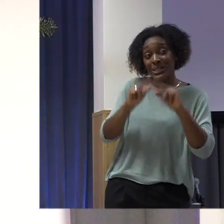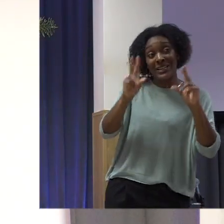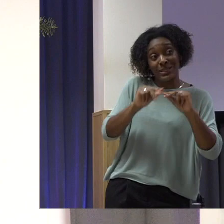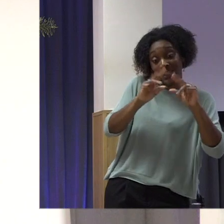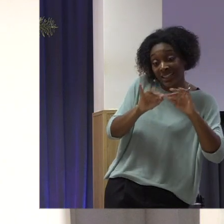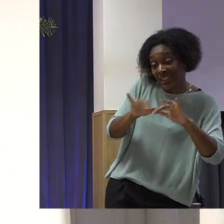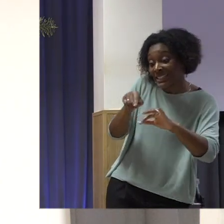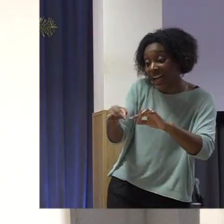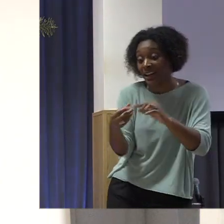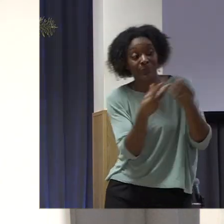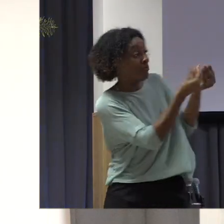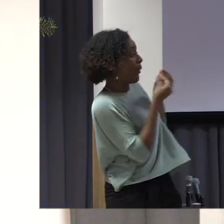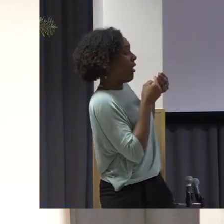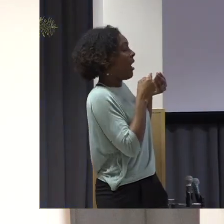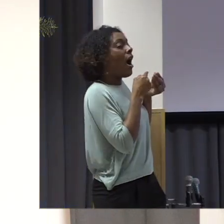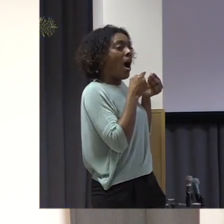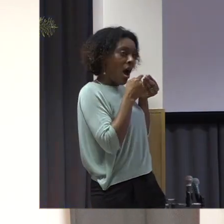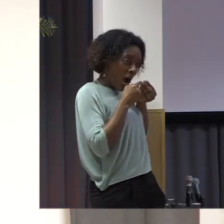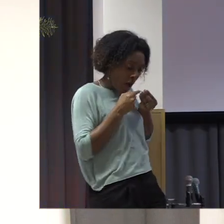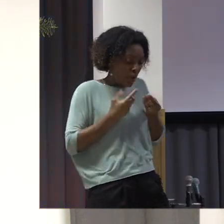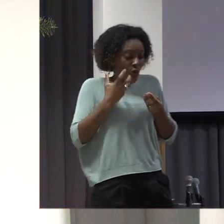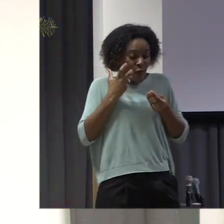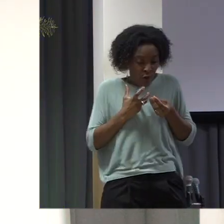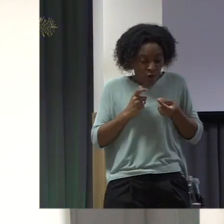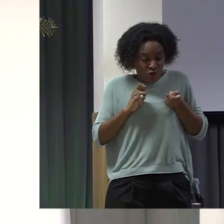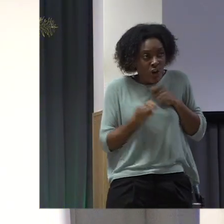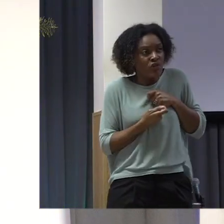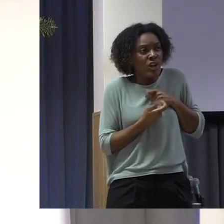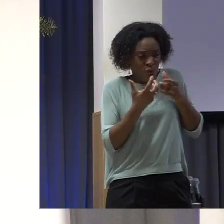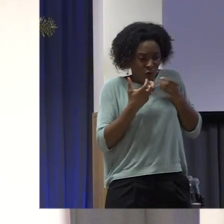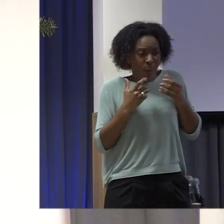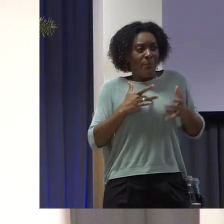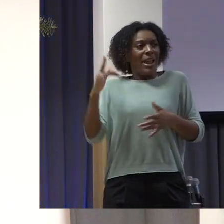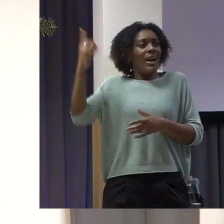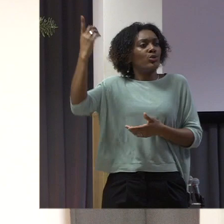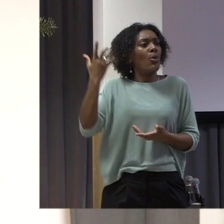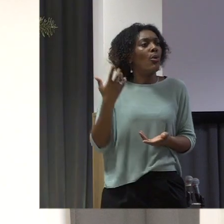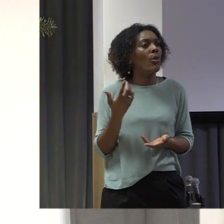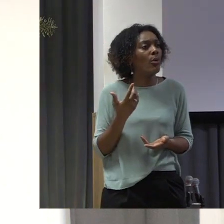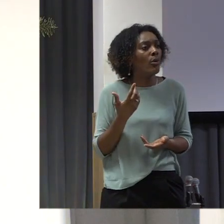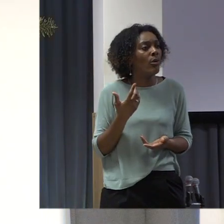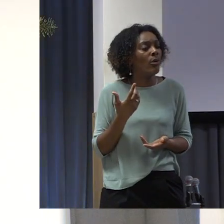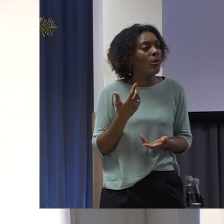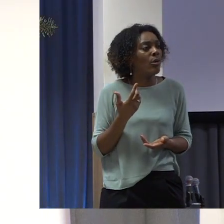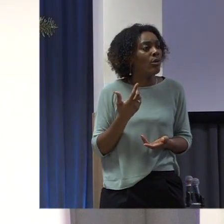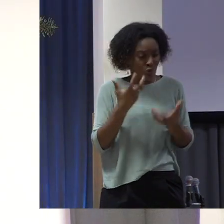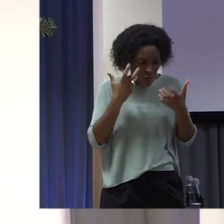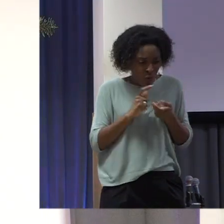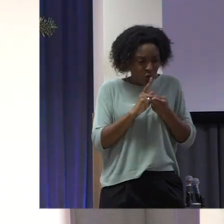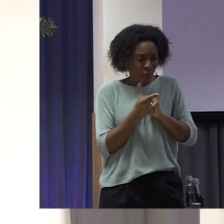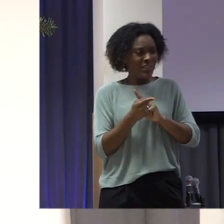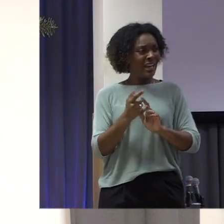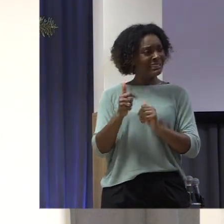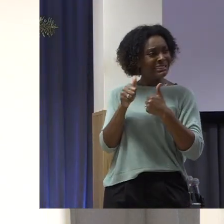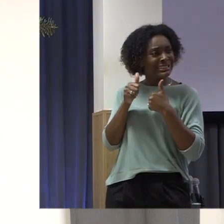Dieu pour voir ce qu'ils devaient faire pour lui plaire. Qu'est-ce qu'ils devaient faire pour devenir des